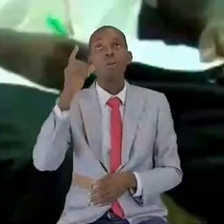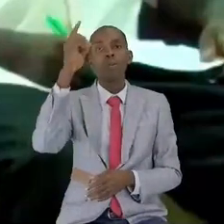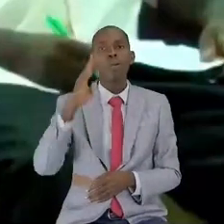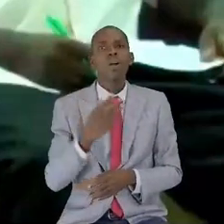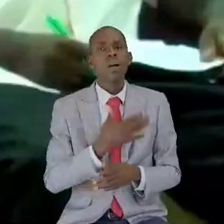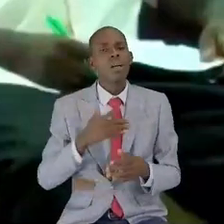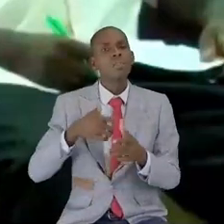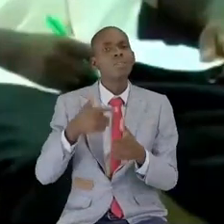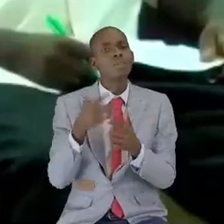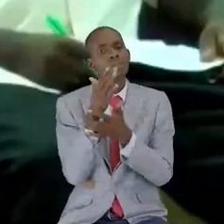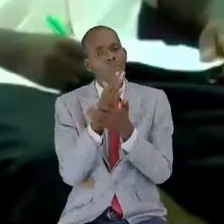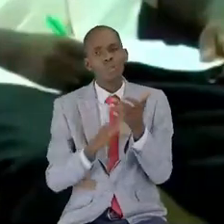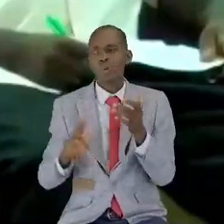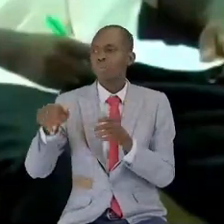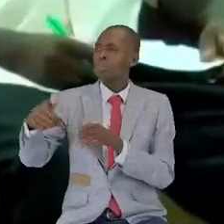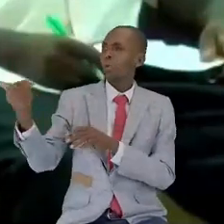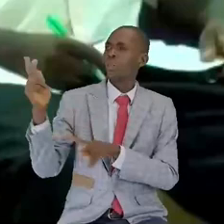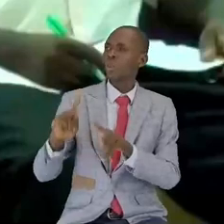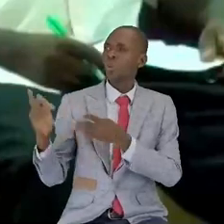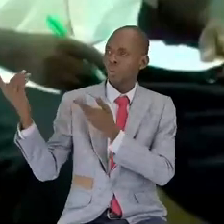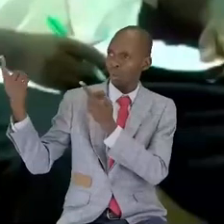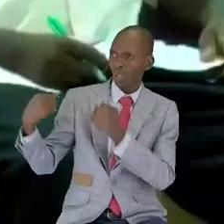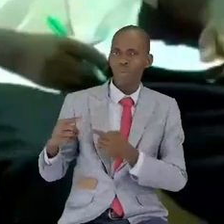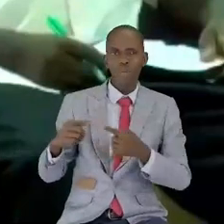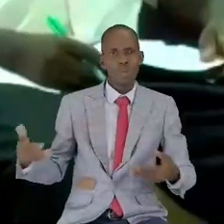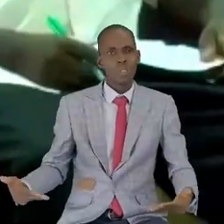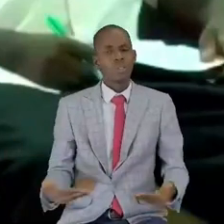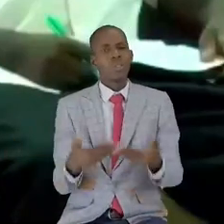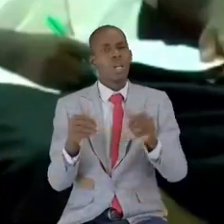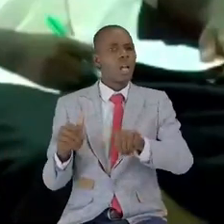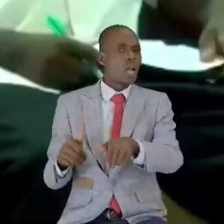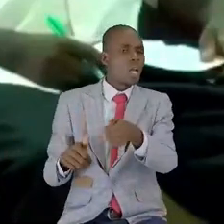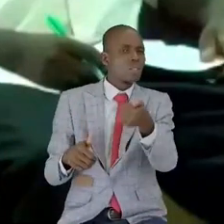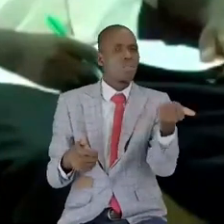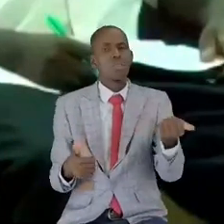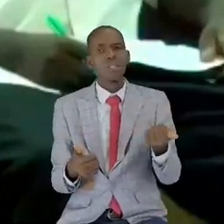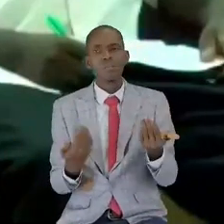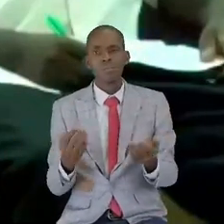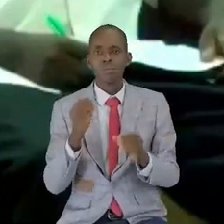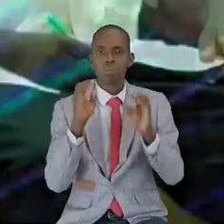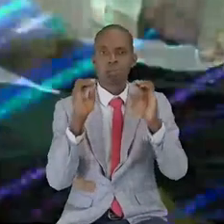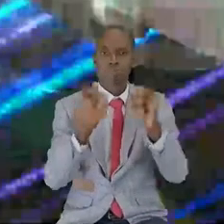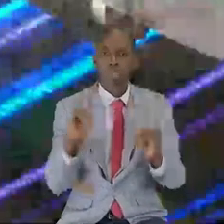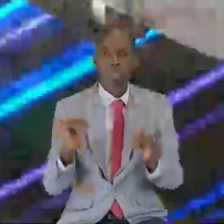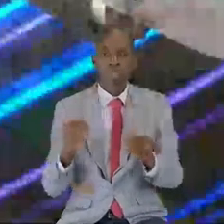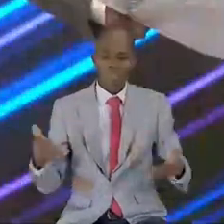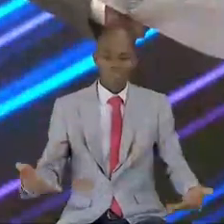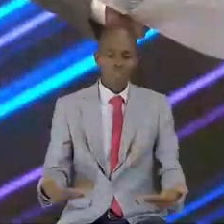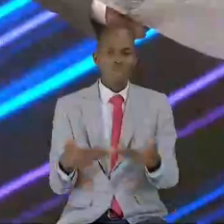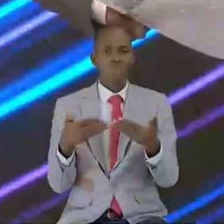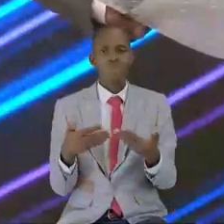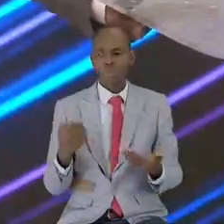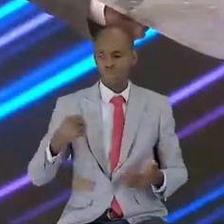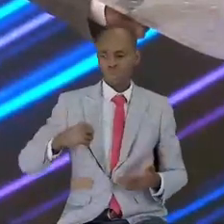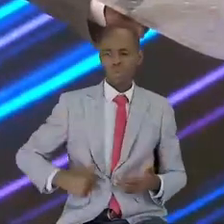certaines personnes sont venues pour leur présenter une autre doctrine, pour leur présenter la circoncision et